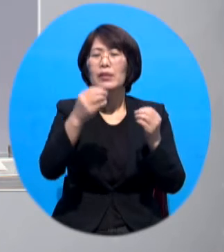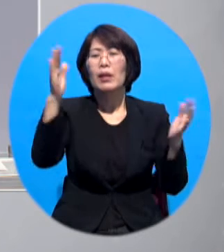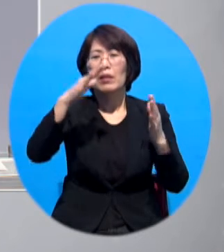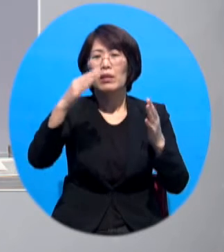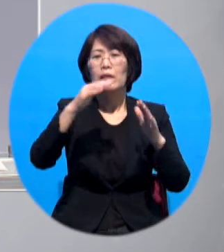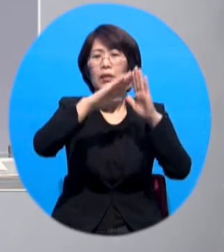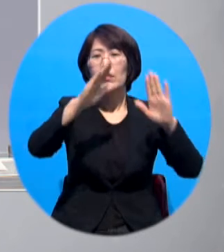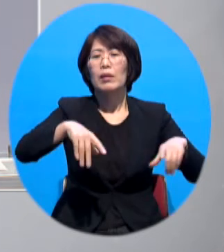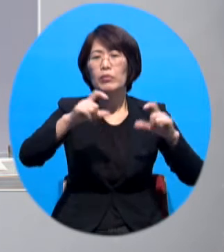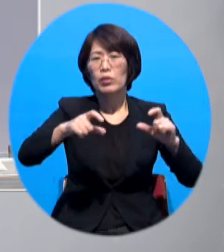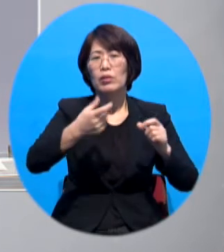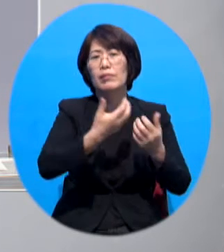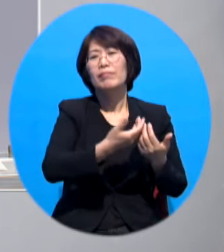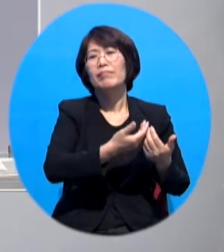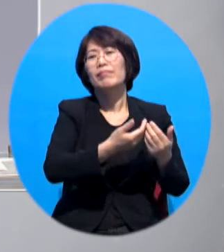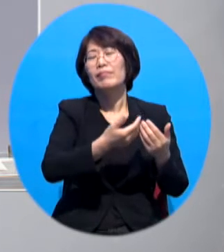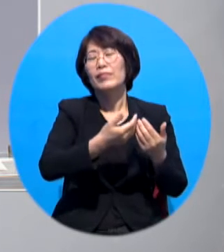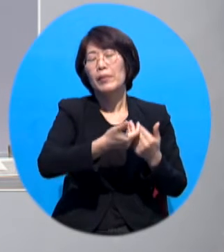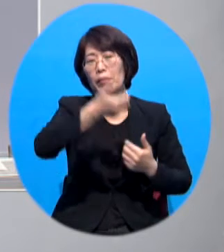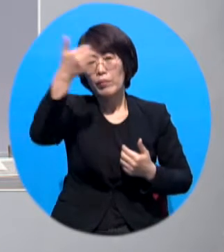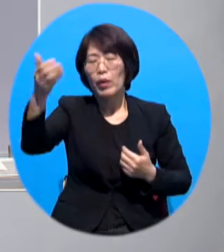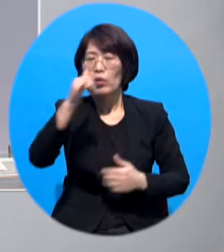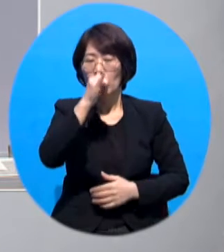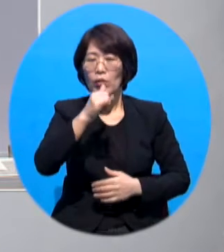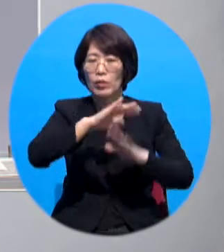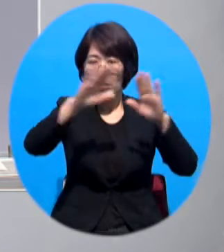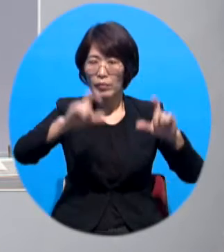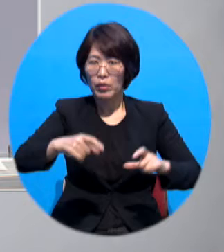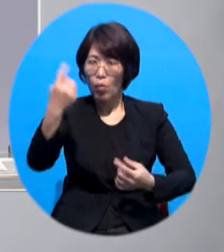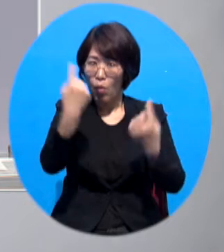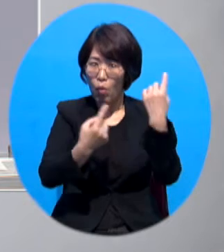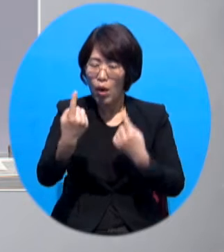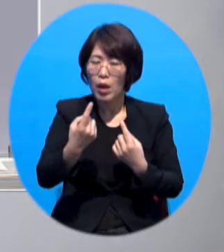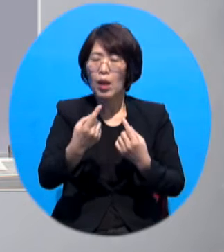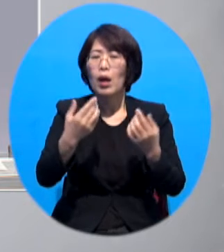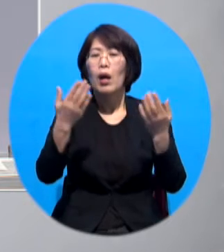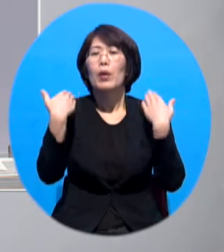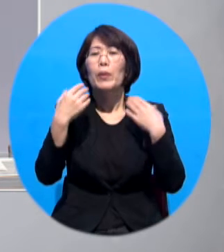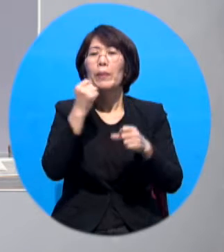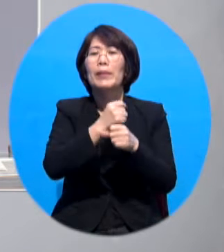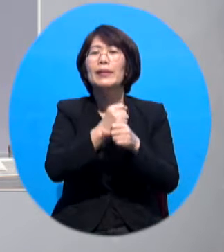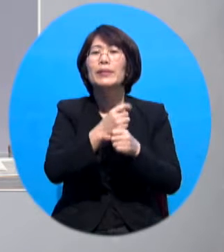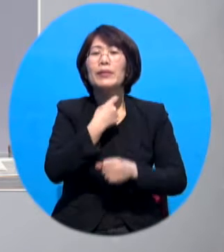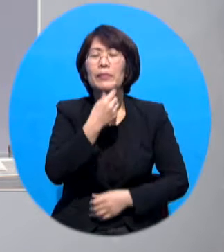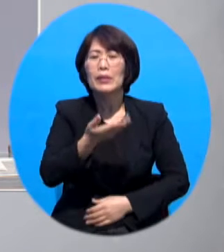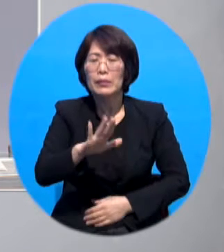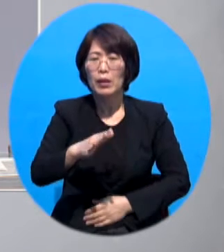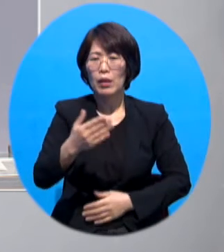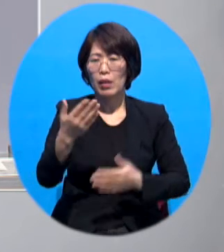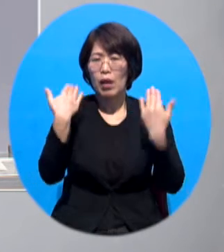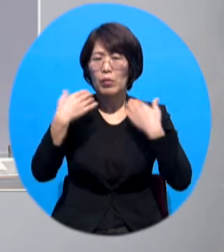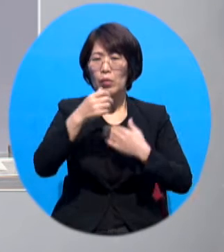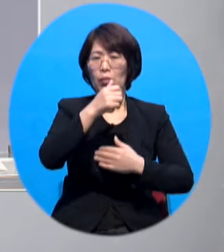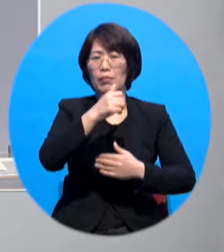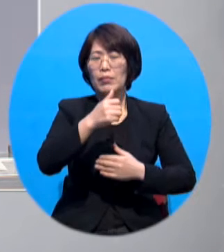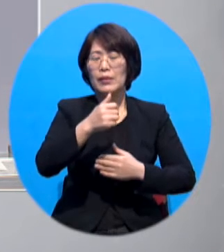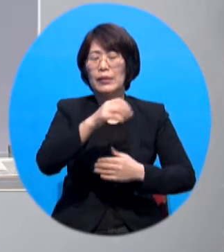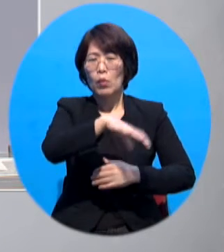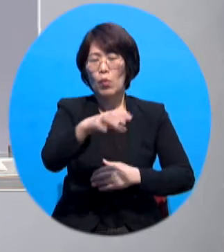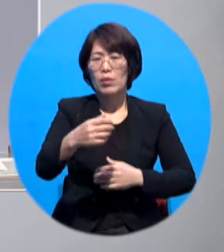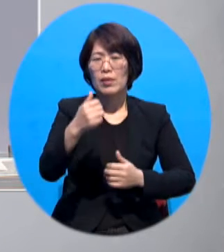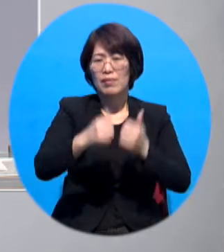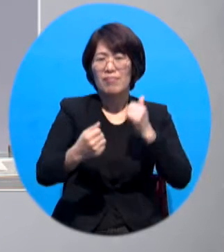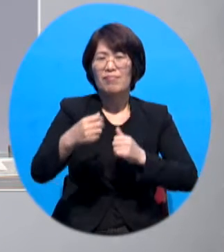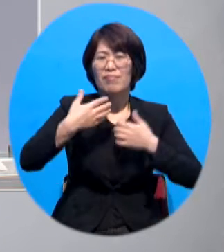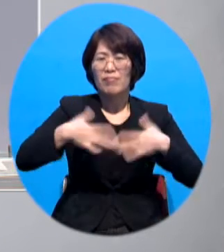있다는 것입니다 어 찾아오는 전남 계획을 만들어야 되는데 워낙 학교 경쟁력이 낮다 보니까 떠나고 있는 문제가 발생하는